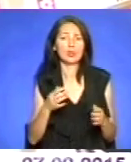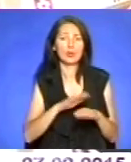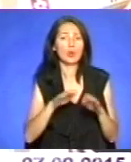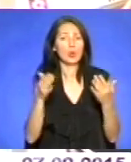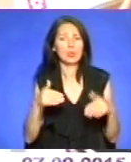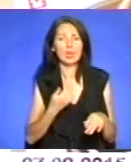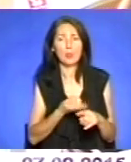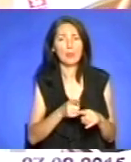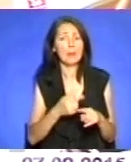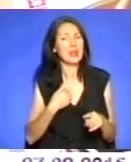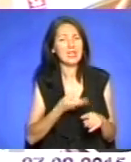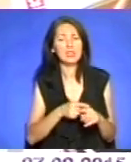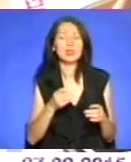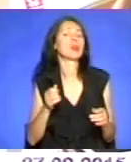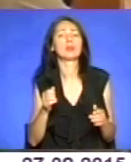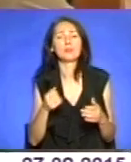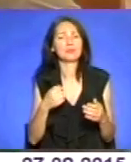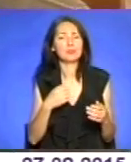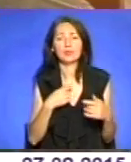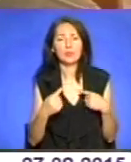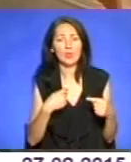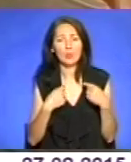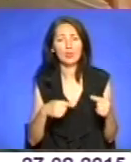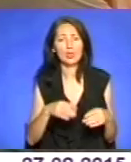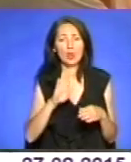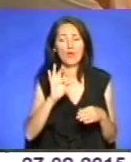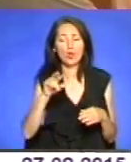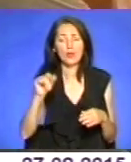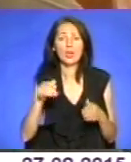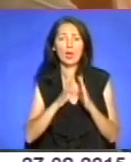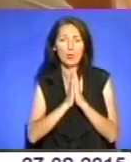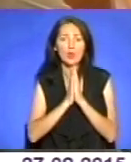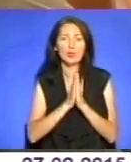Волонтери просять жителів краю допомагати українському війську задля перемоги.